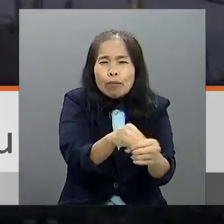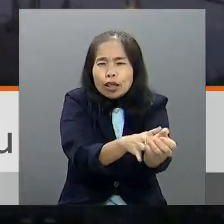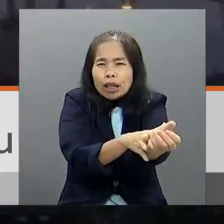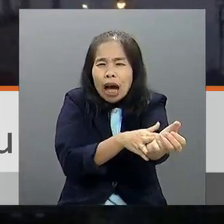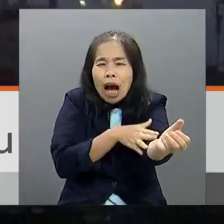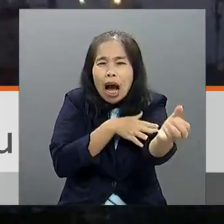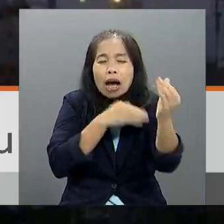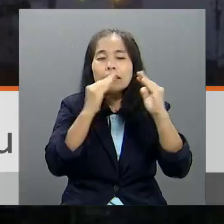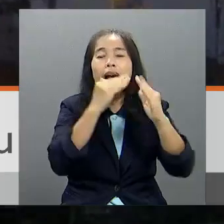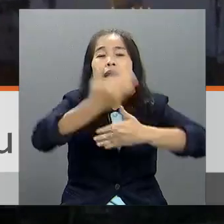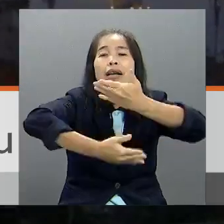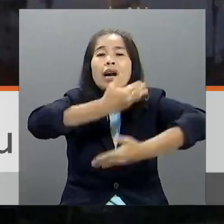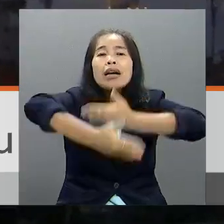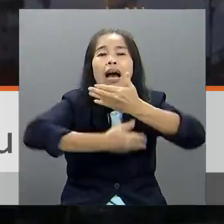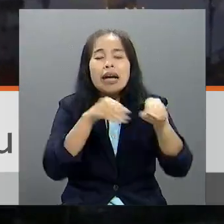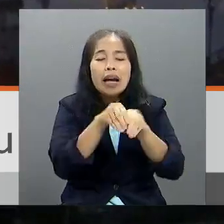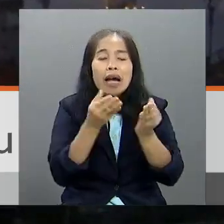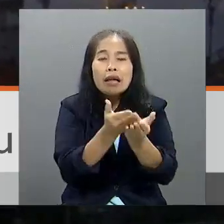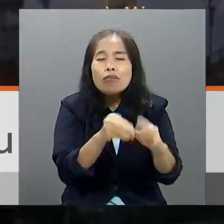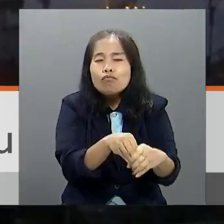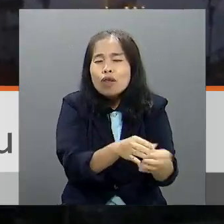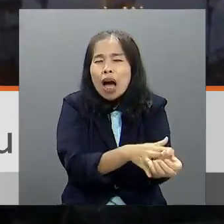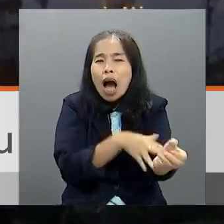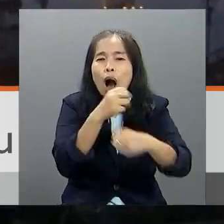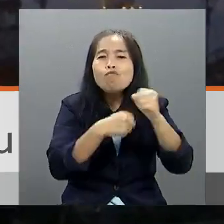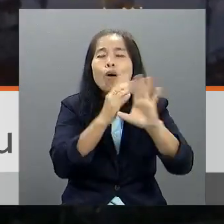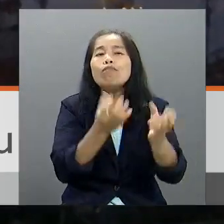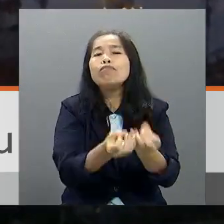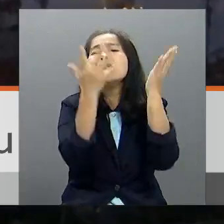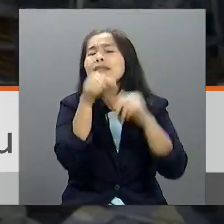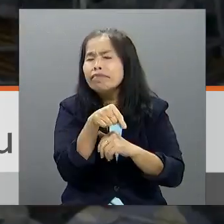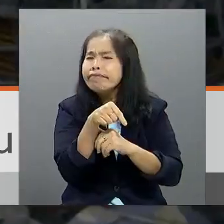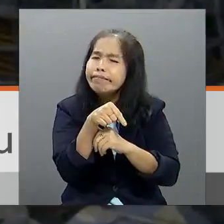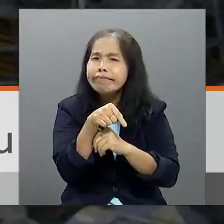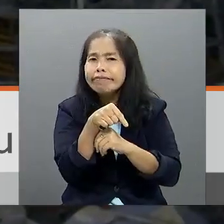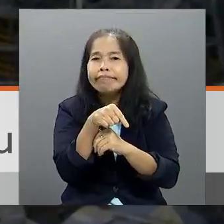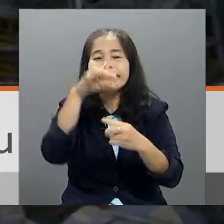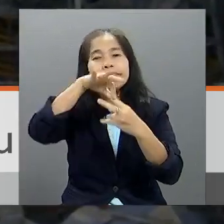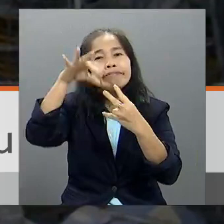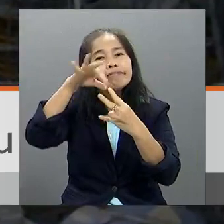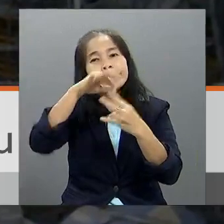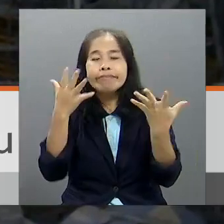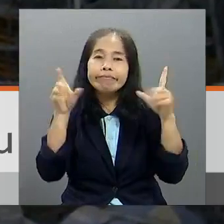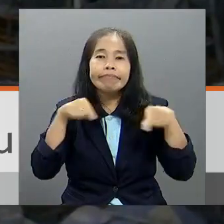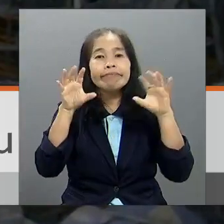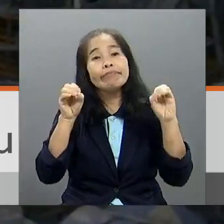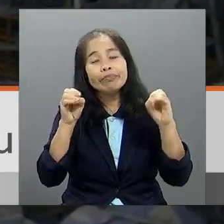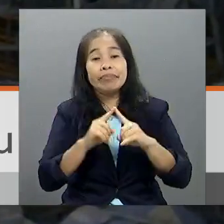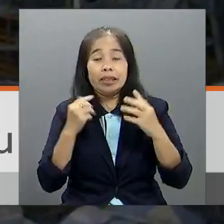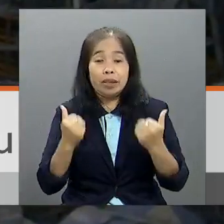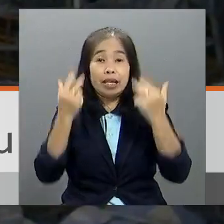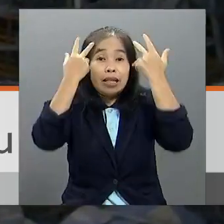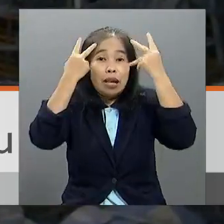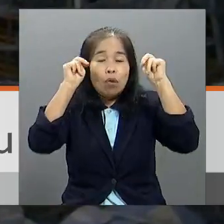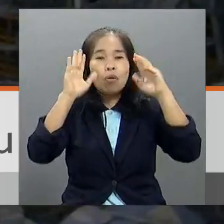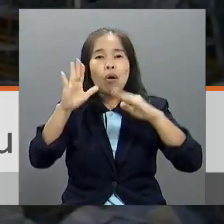ท่าเรือซึ่งล่าสุดนายฮัสซันดีอับนายกรัฐมนตรีเลบานอนชี้ว่า